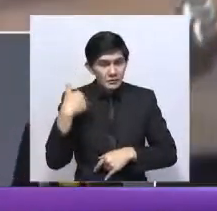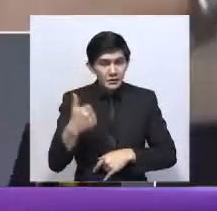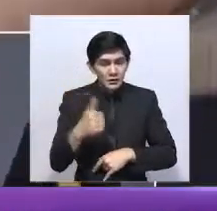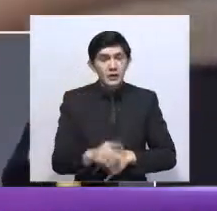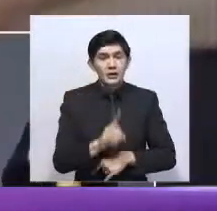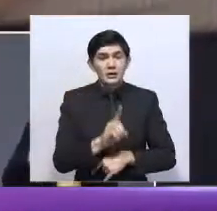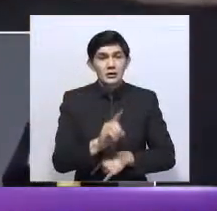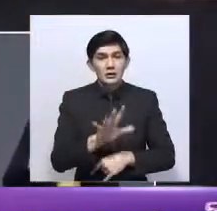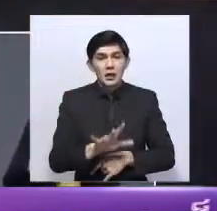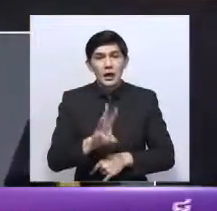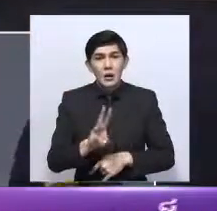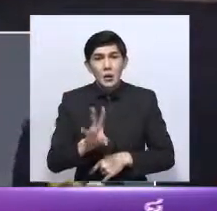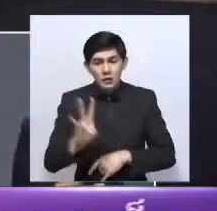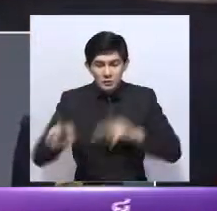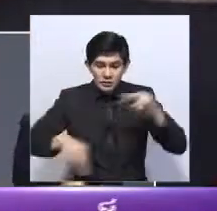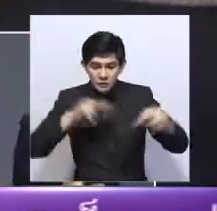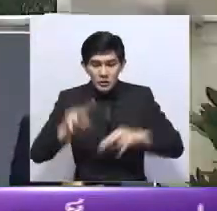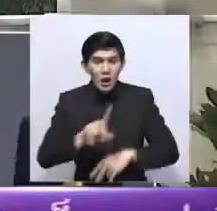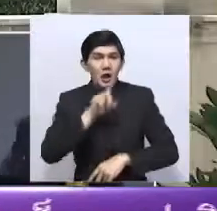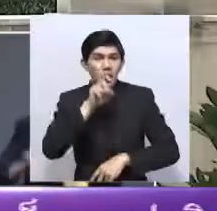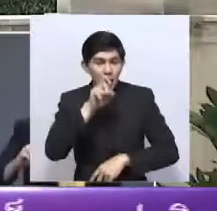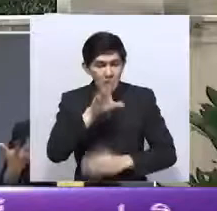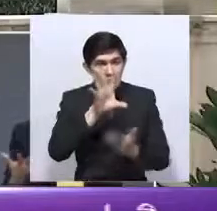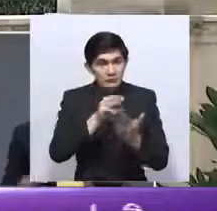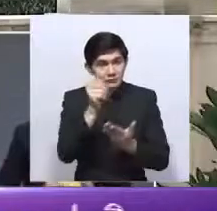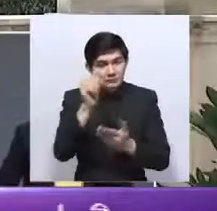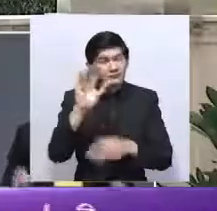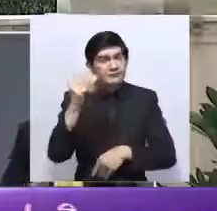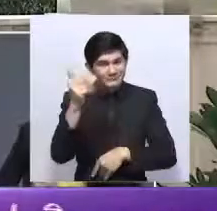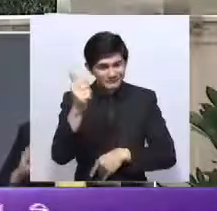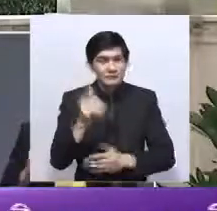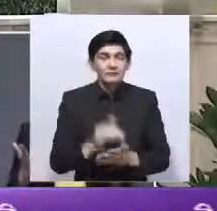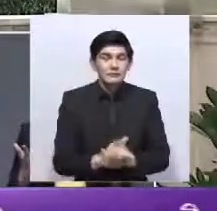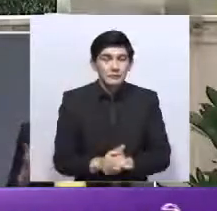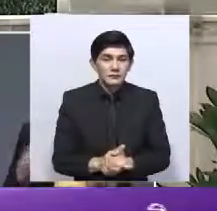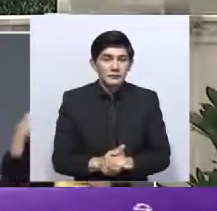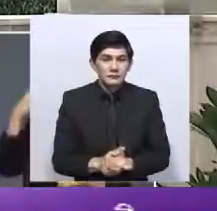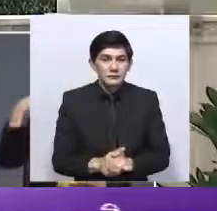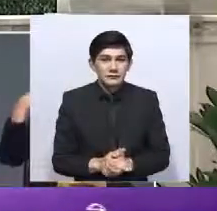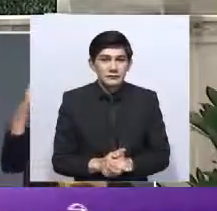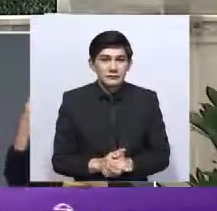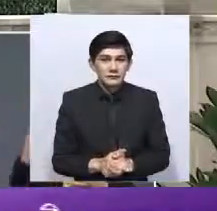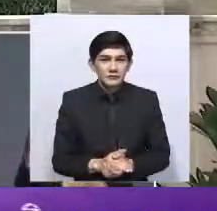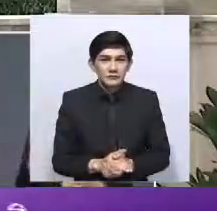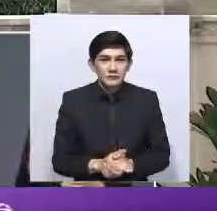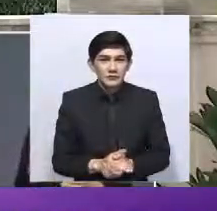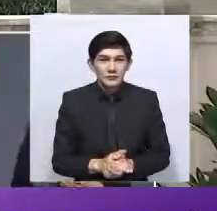รงธรรม1567เพื่อตรวจสอบหรือสอบถามข้อมูลใดๆก่อนก็ได้นะคะ ค่ะ